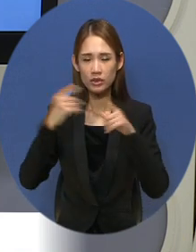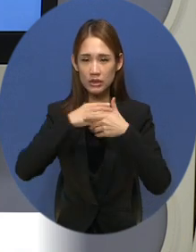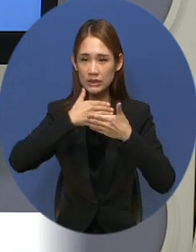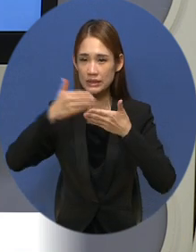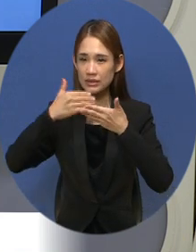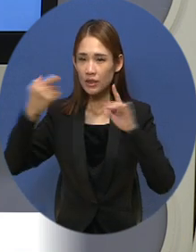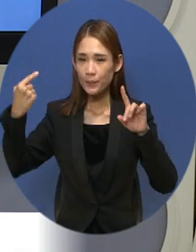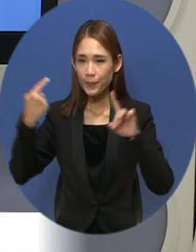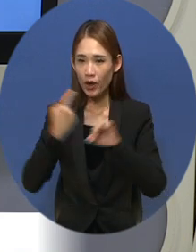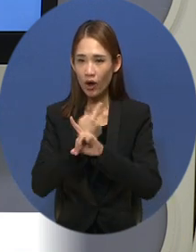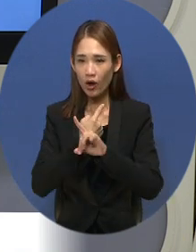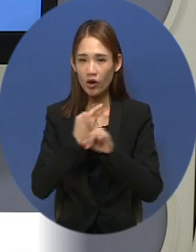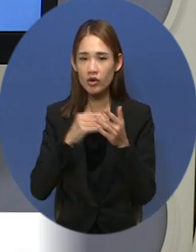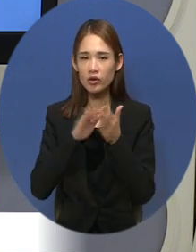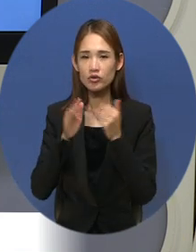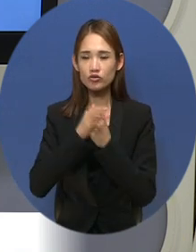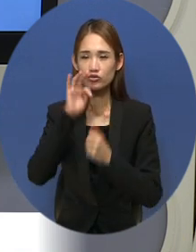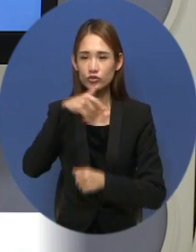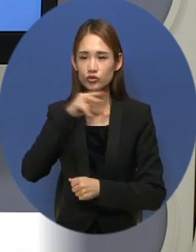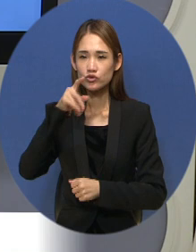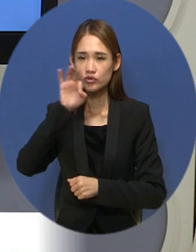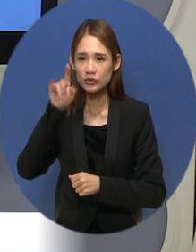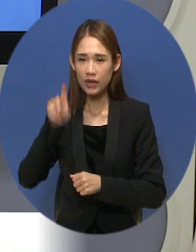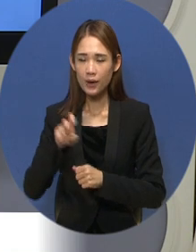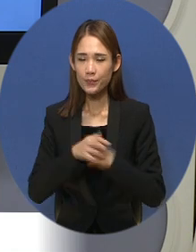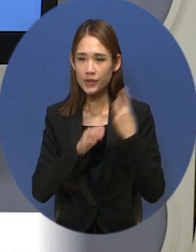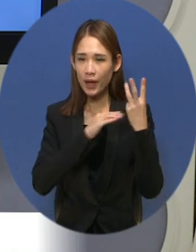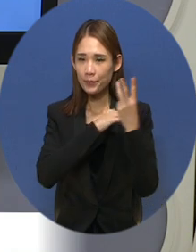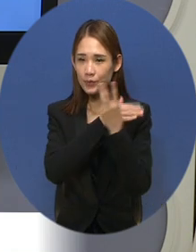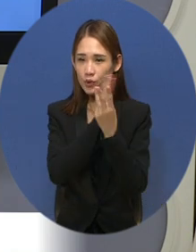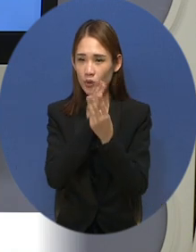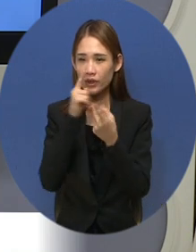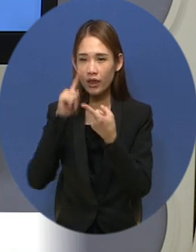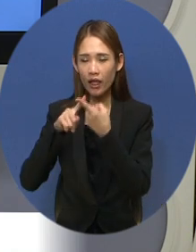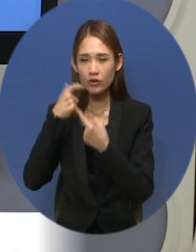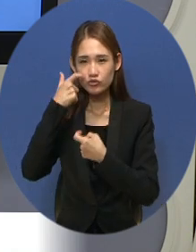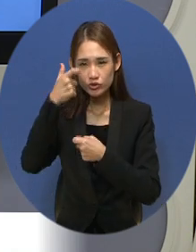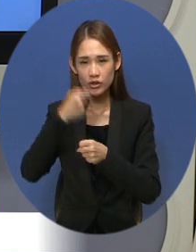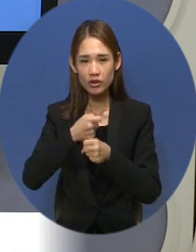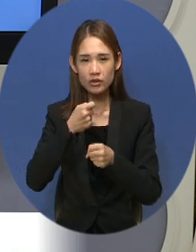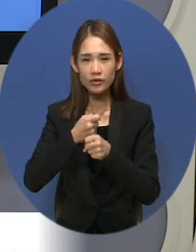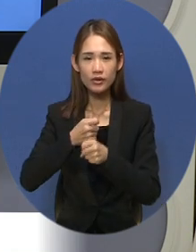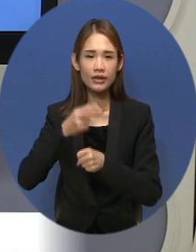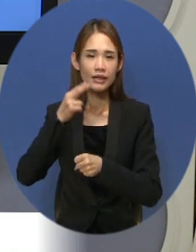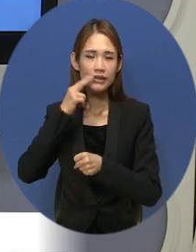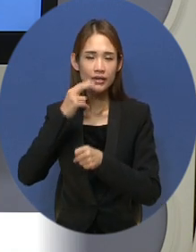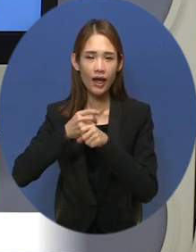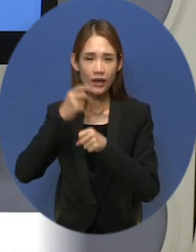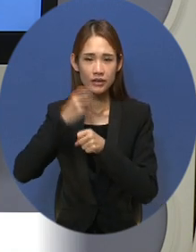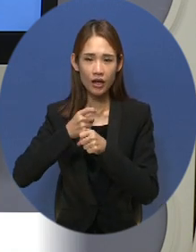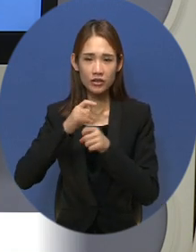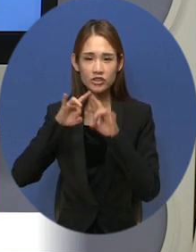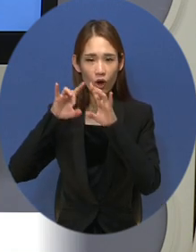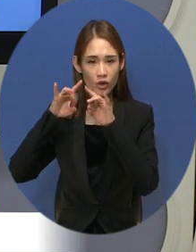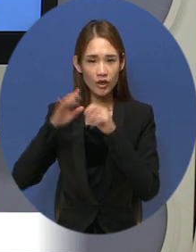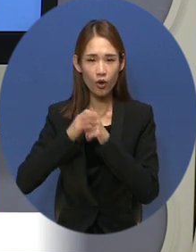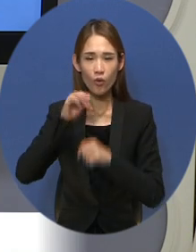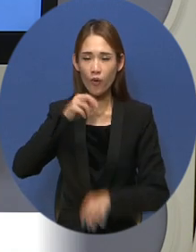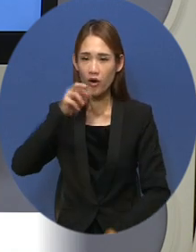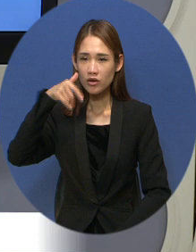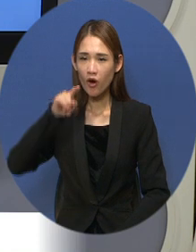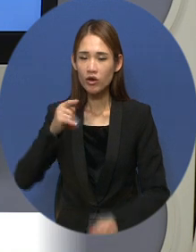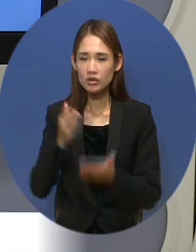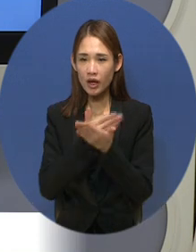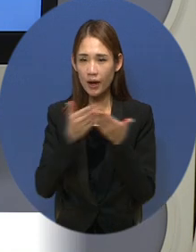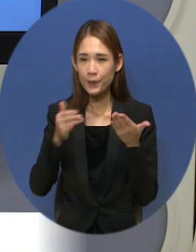후두암 등 3종은 유지합니다 전자담배 일 경우 액상형 전자담배 와 궐련 형 전자담배로